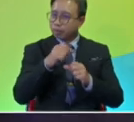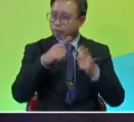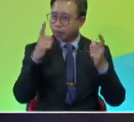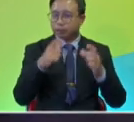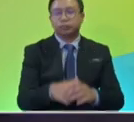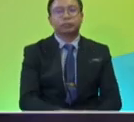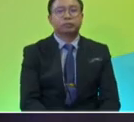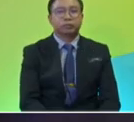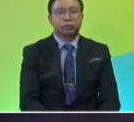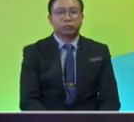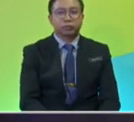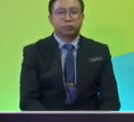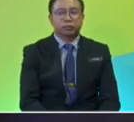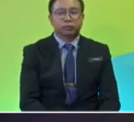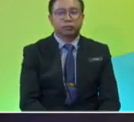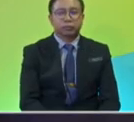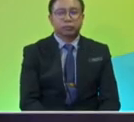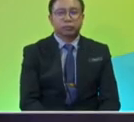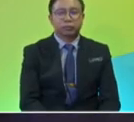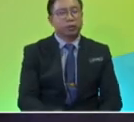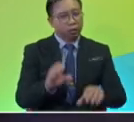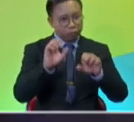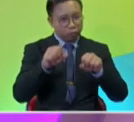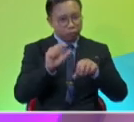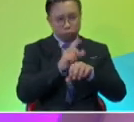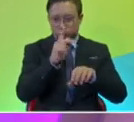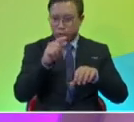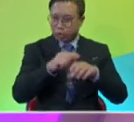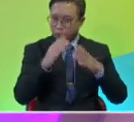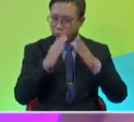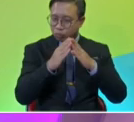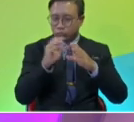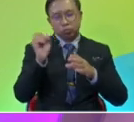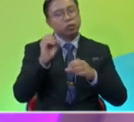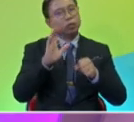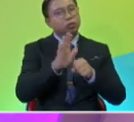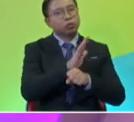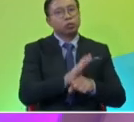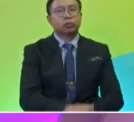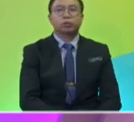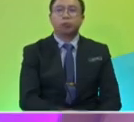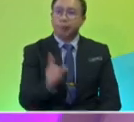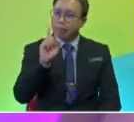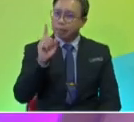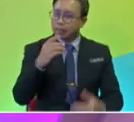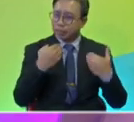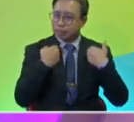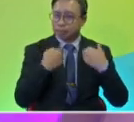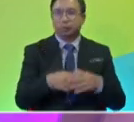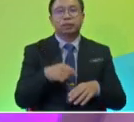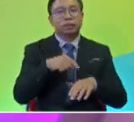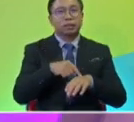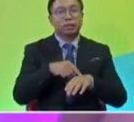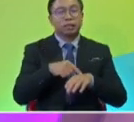boleh okey Saya nak P okey sebab kita gunakan barang-barang kat rumah kadang-kadang memang dia tak cukup kan sebab mana yang ada kan jadi ini Cikgu